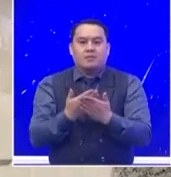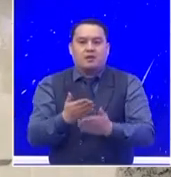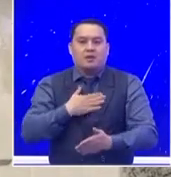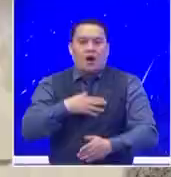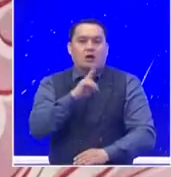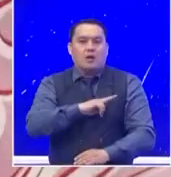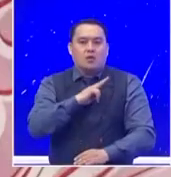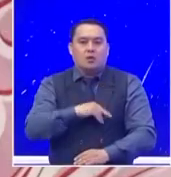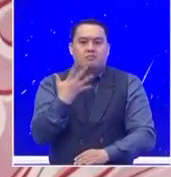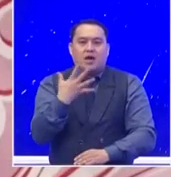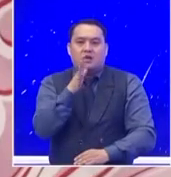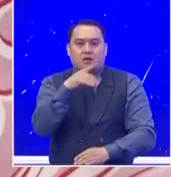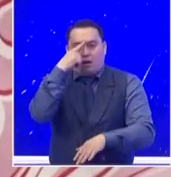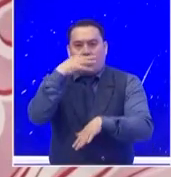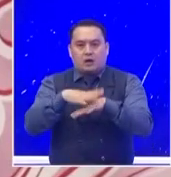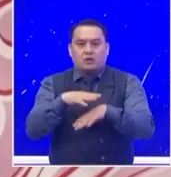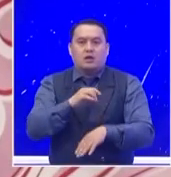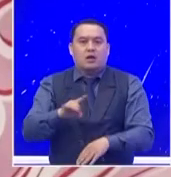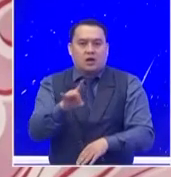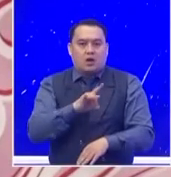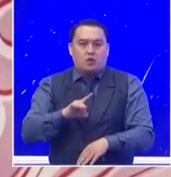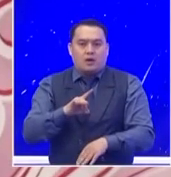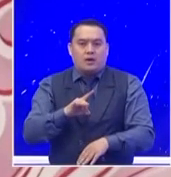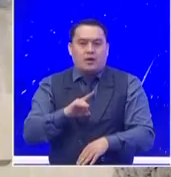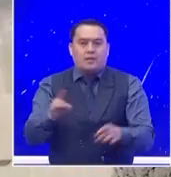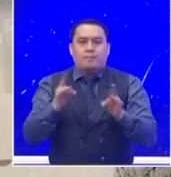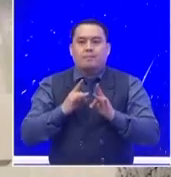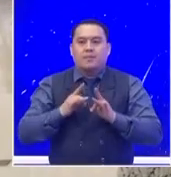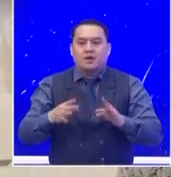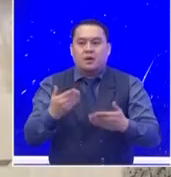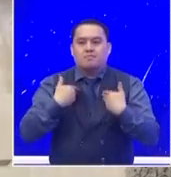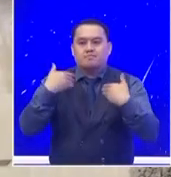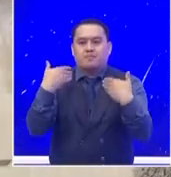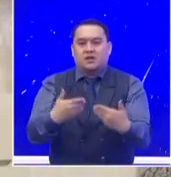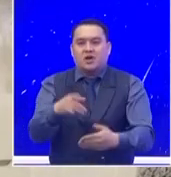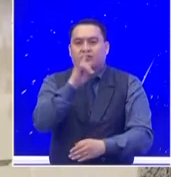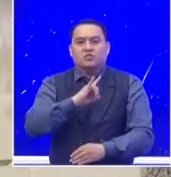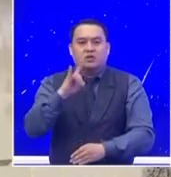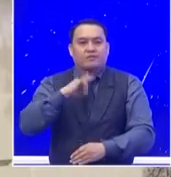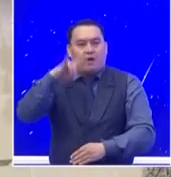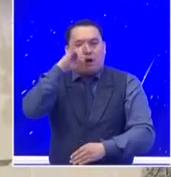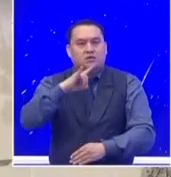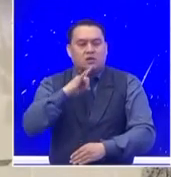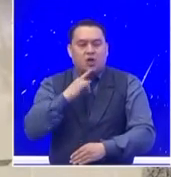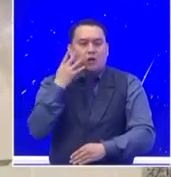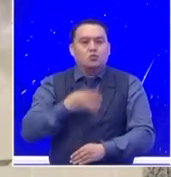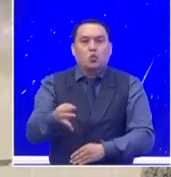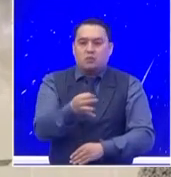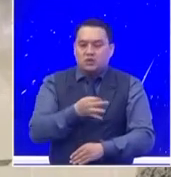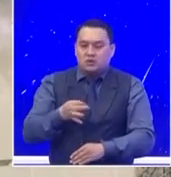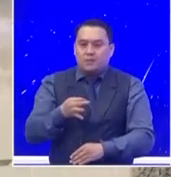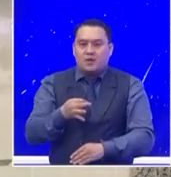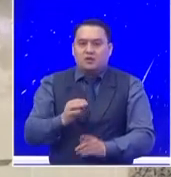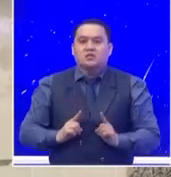я работала 5 лет акимом Талгарского района. В преддверии праздника я хочу поздравить всех женщин Казахстана и особенно Алматинской области